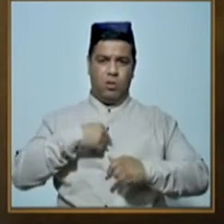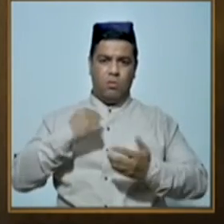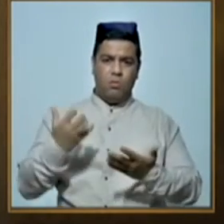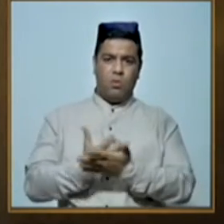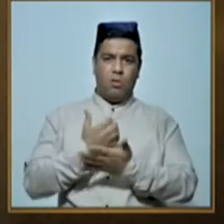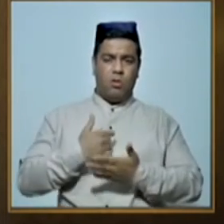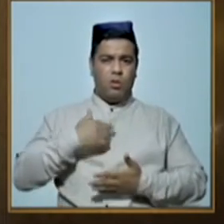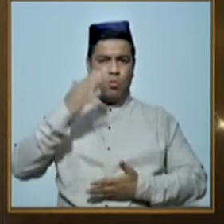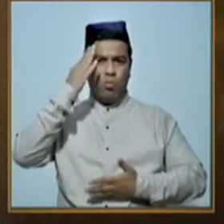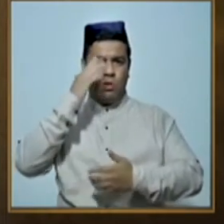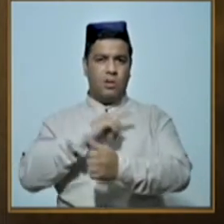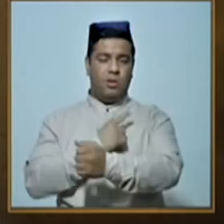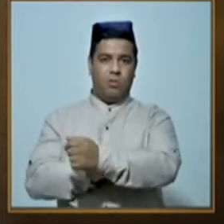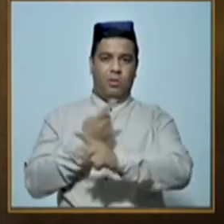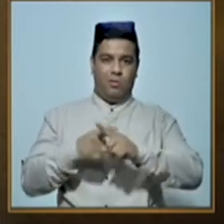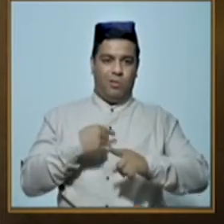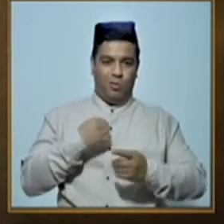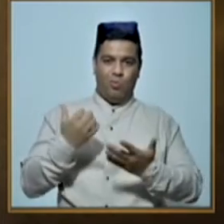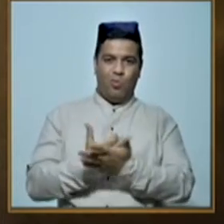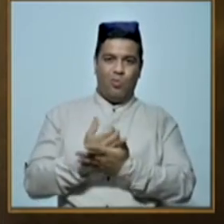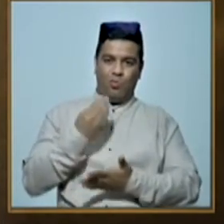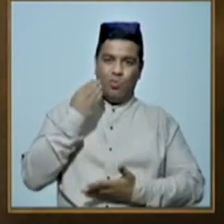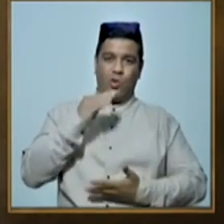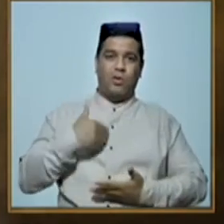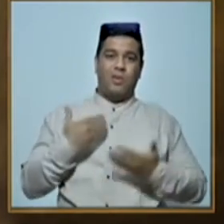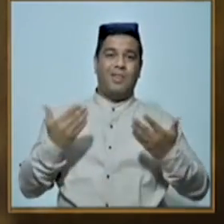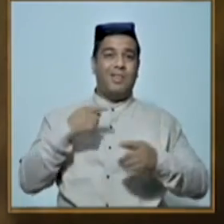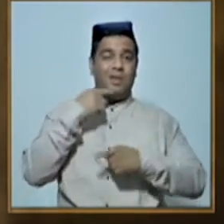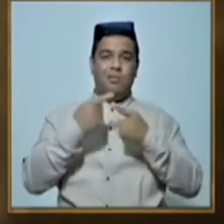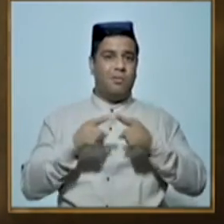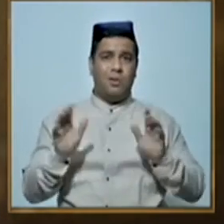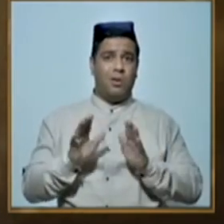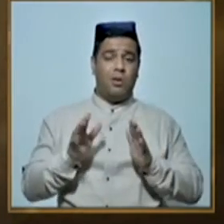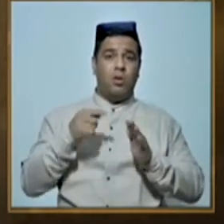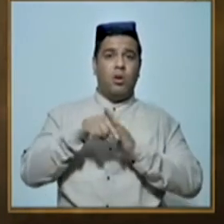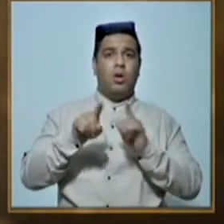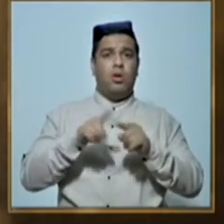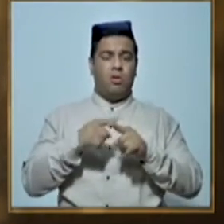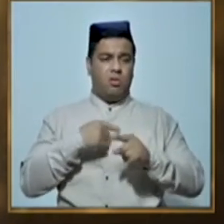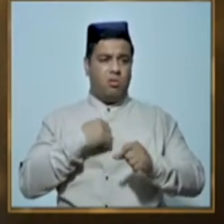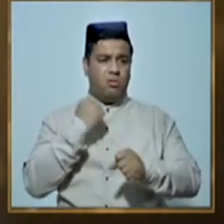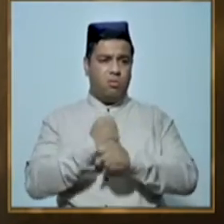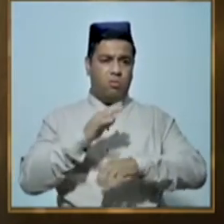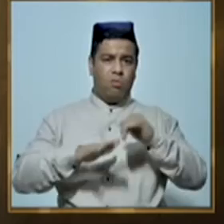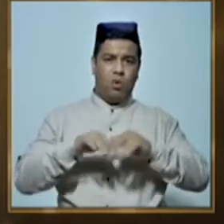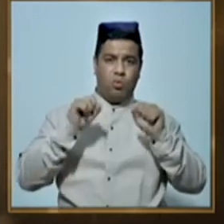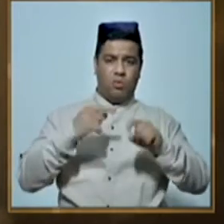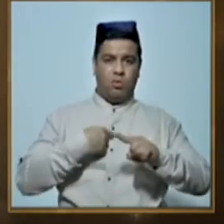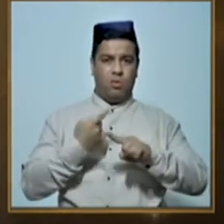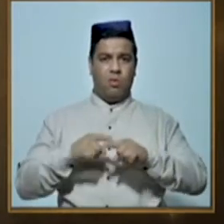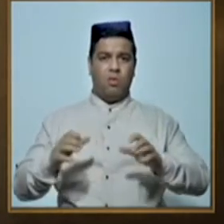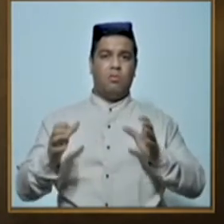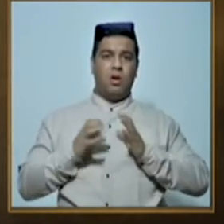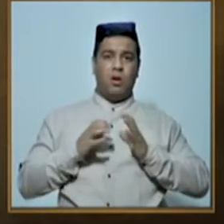Meni aqlim zo'r, boshqalardan ustunman. Shu aqlimni ishlatib ustomonlik qilib boy bo'ldim. Bu